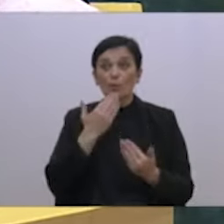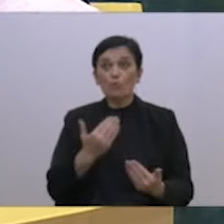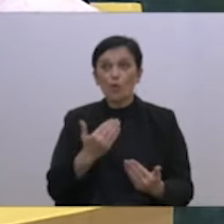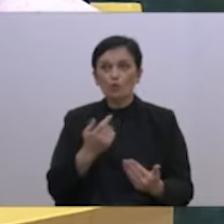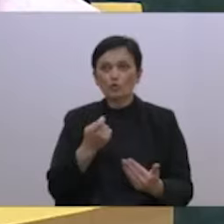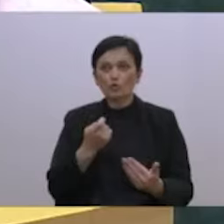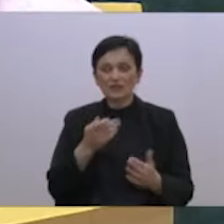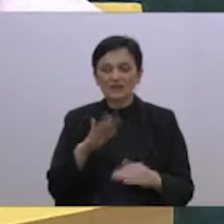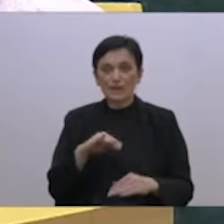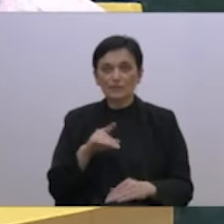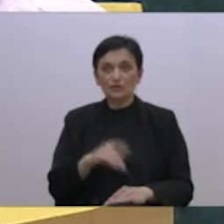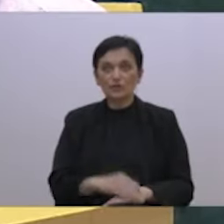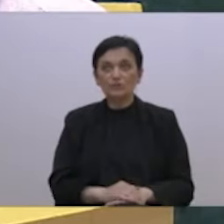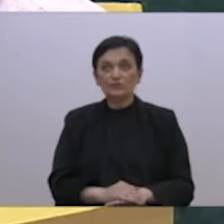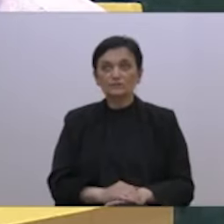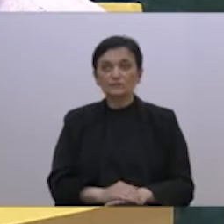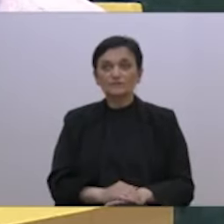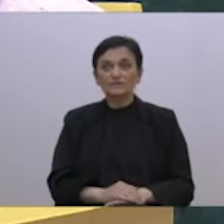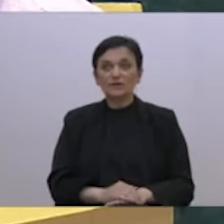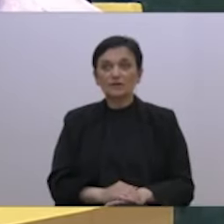ცოტა დამჩა.